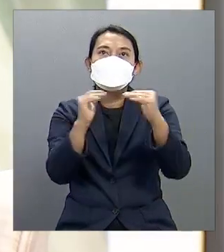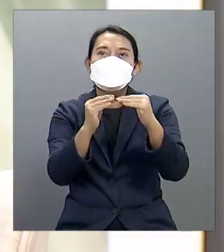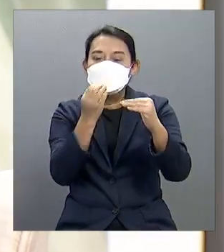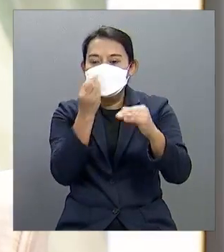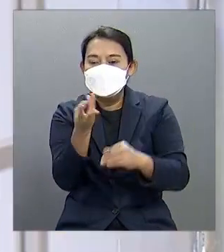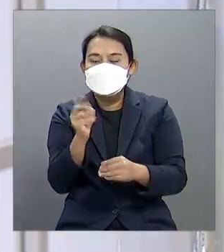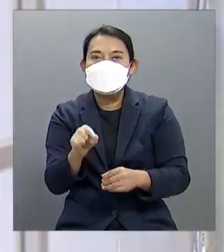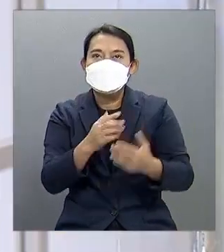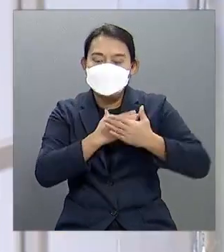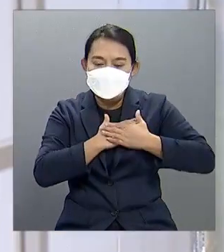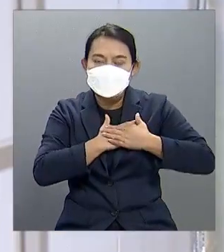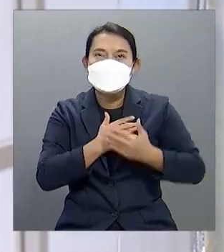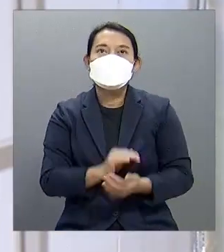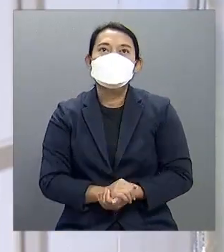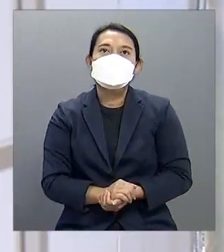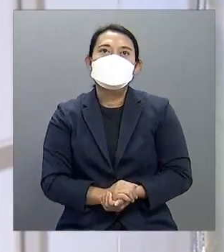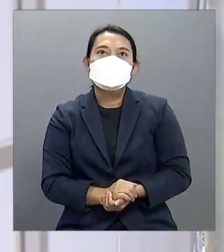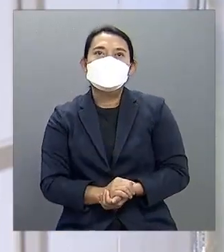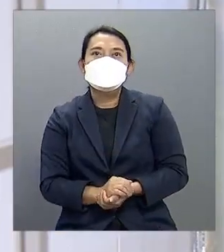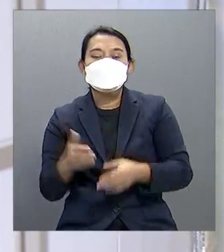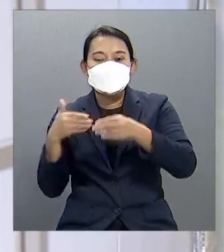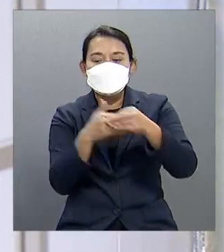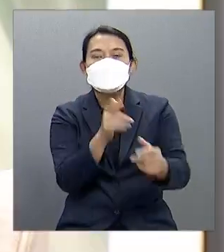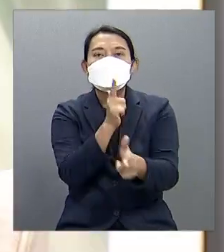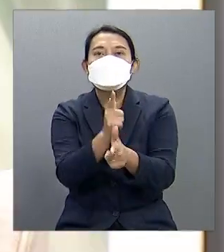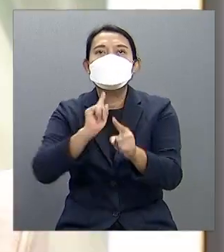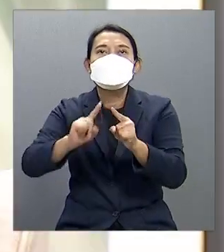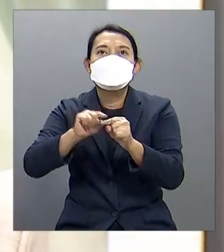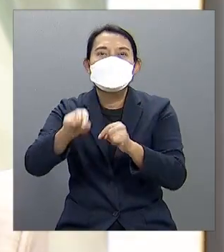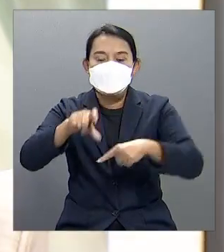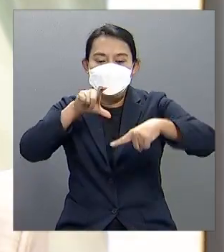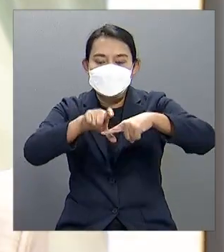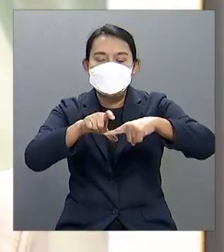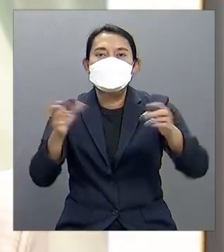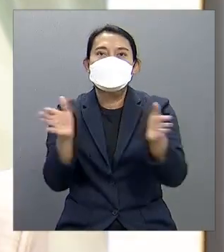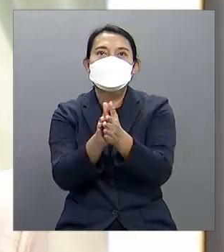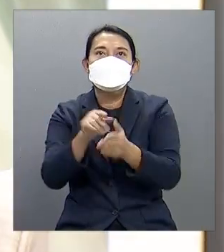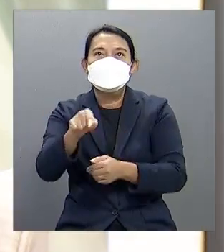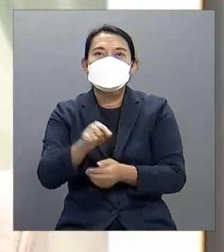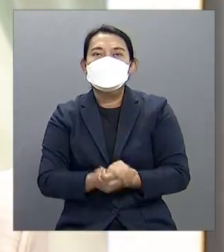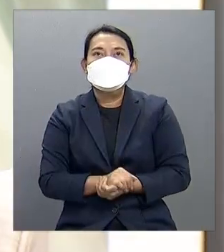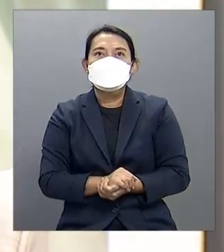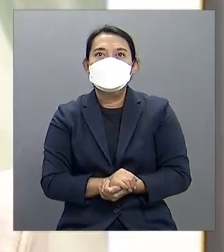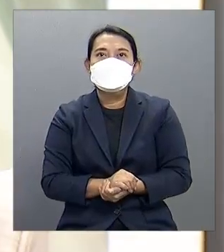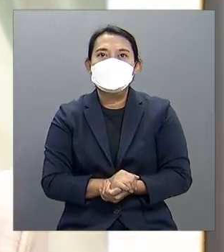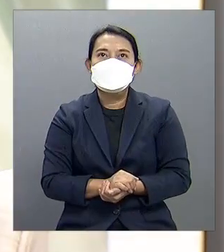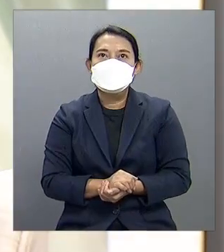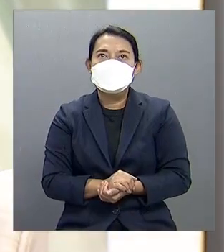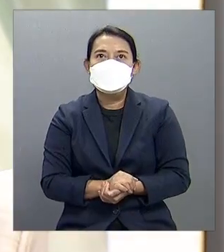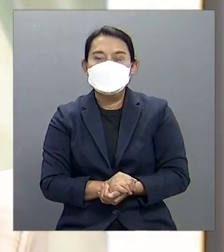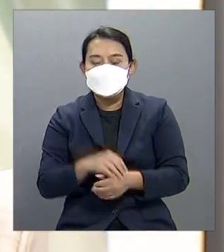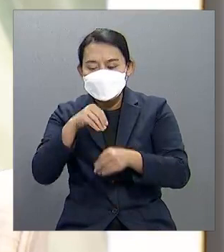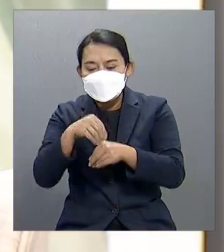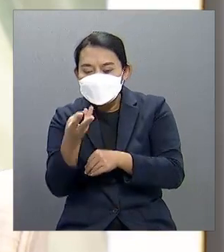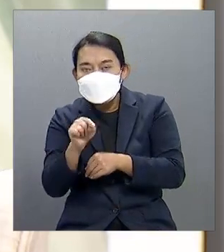งมีงานเลี้ยงมีอะไรพาชัยพรไปเนี่ยหารร่วม มีเหมือนการหารร่วมแล้วพี่ต้อบอกว่าเราก็บอกว่าหนูอยู่ได้แป๊บเดียวนะมาอยู่